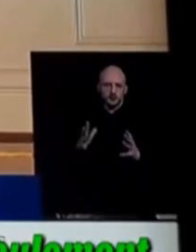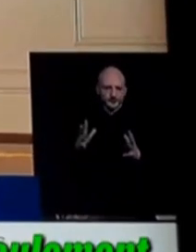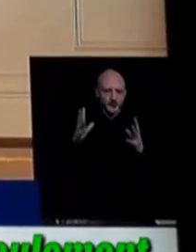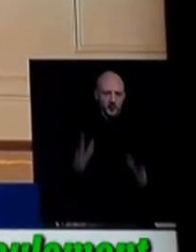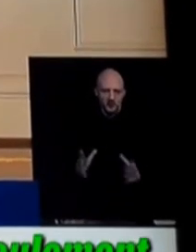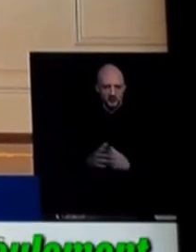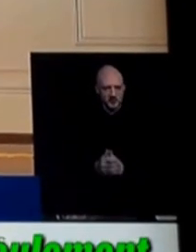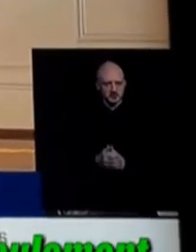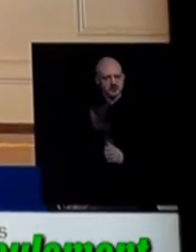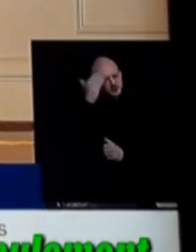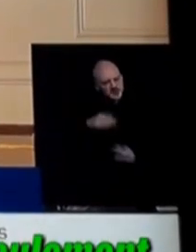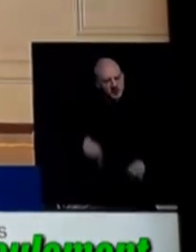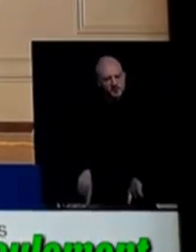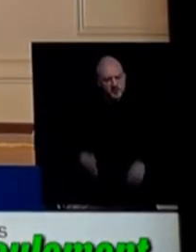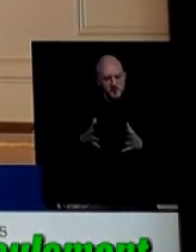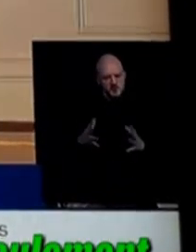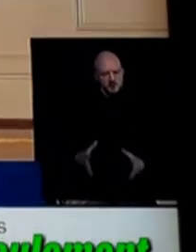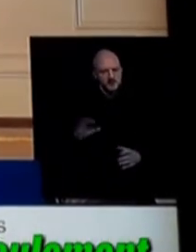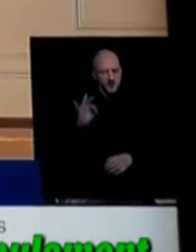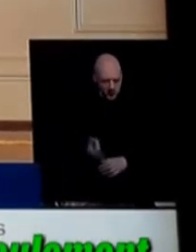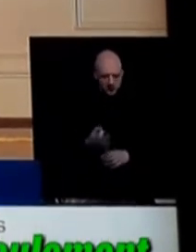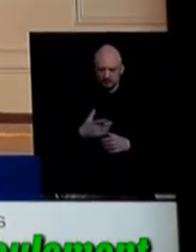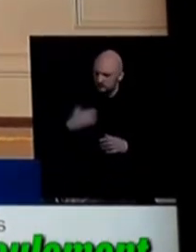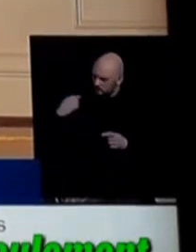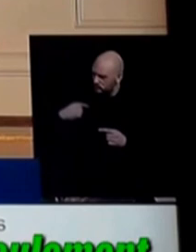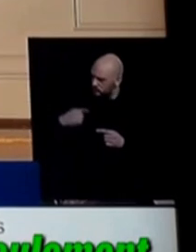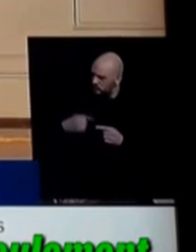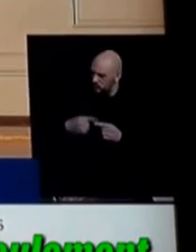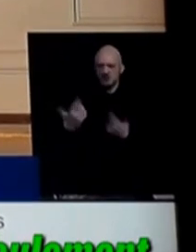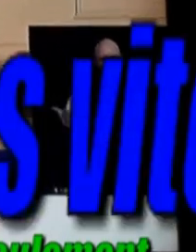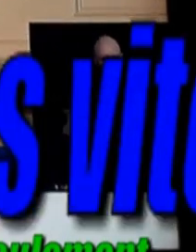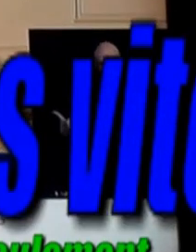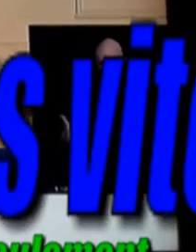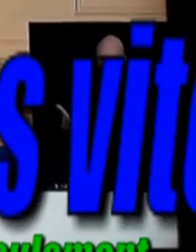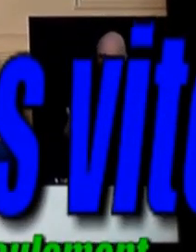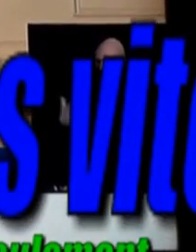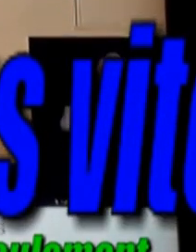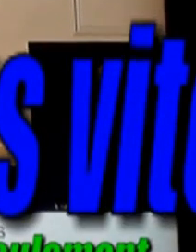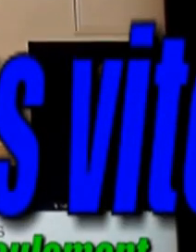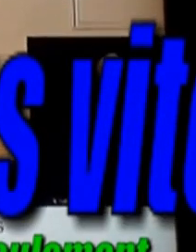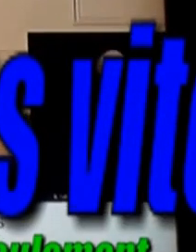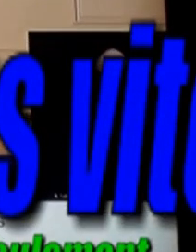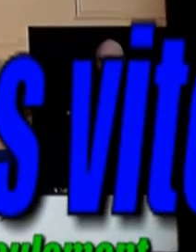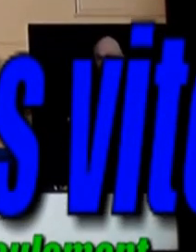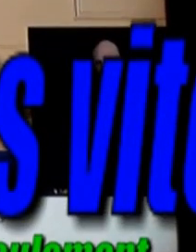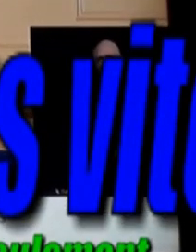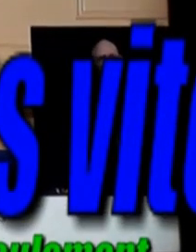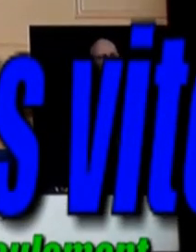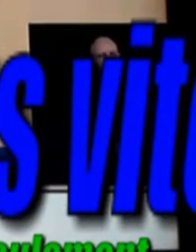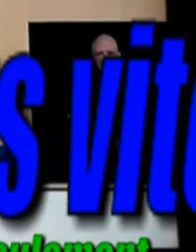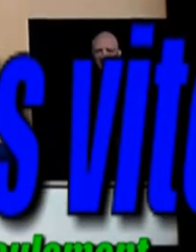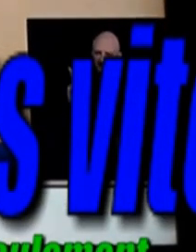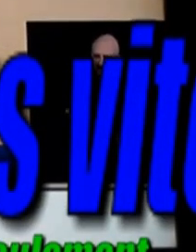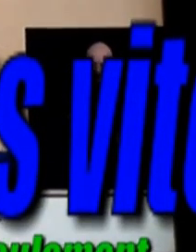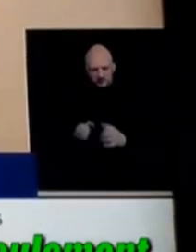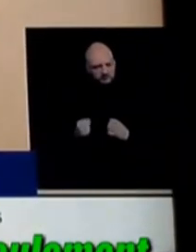engagé. Combien a été fait sur ce sujet ? Il faut maintenant qu'on passe, si vous m'autorisez cette expression, à la surmultiplier. La